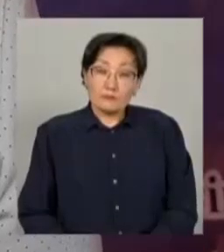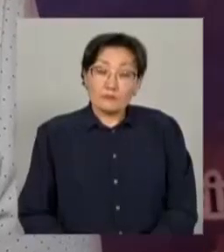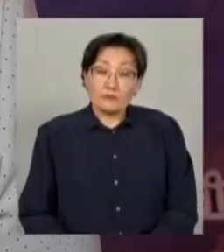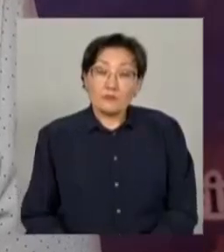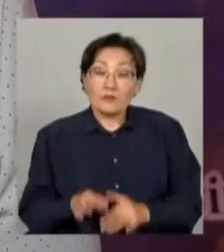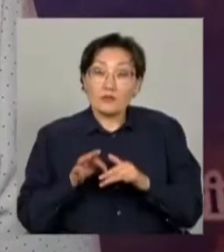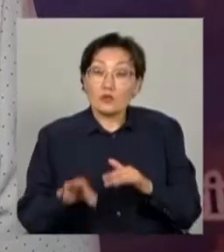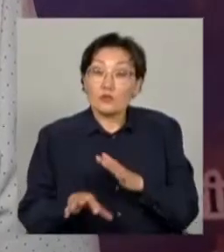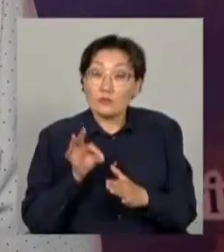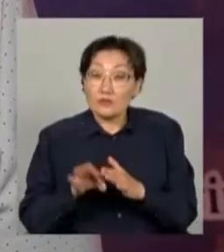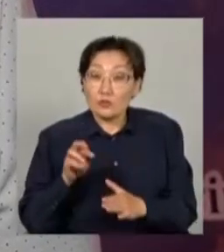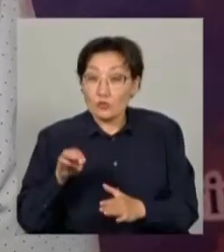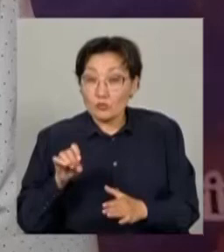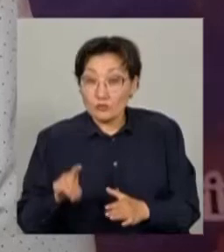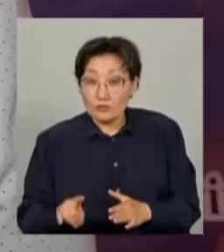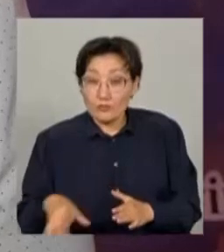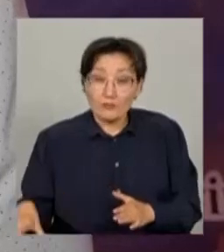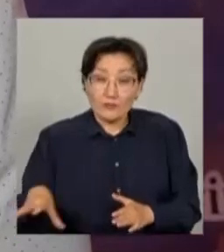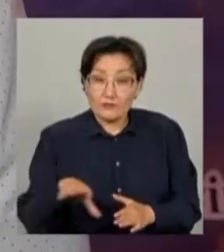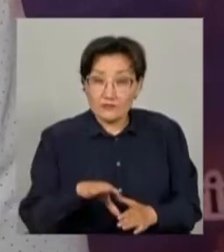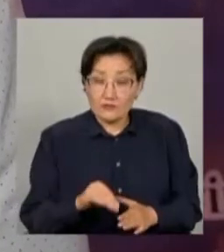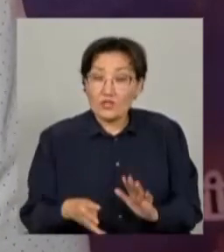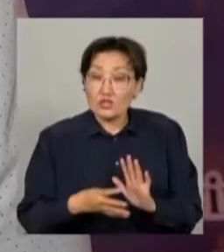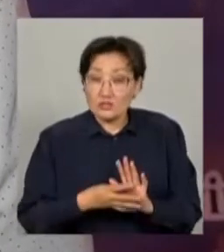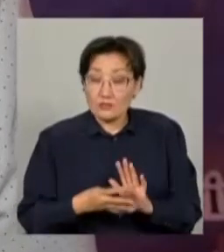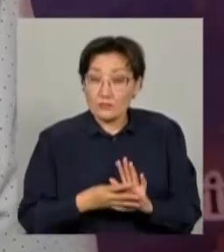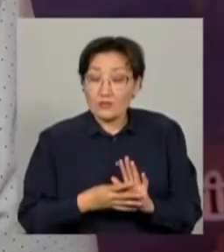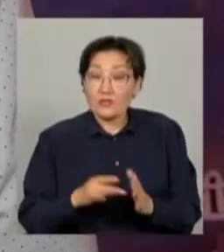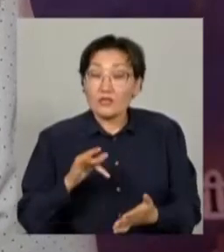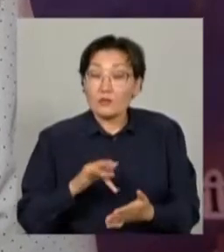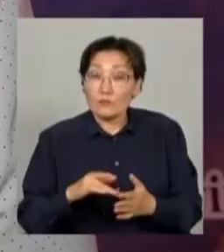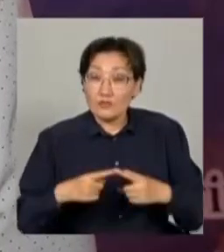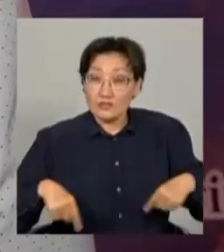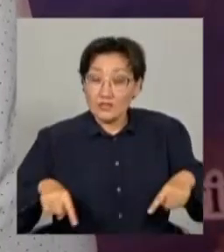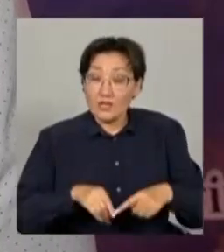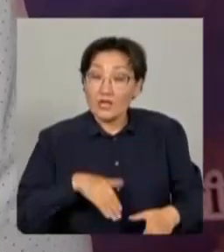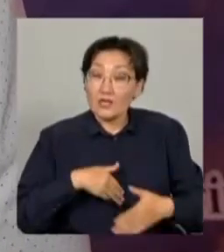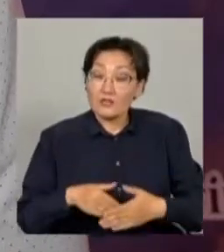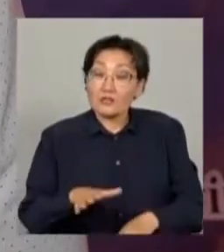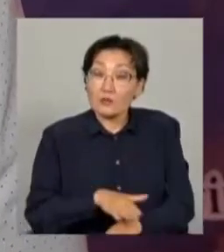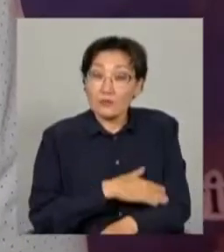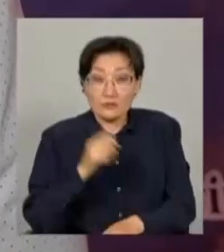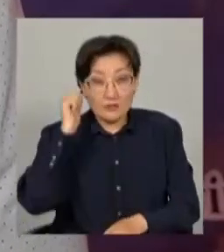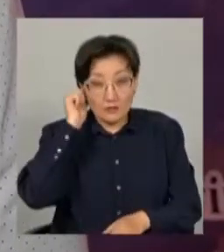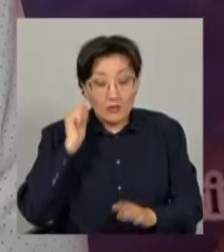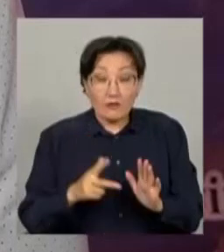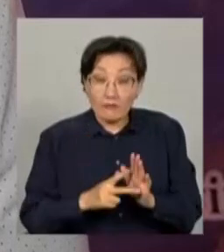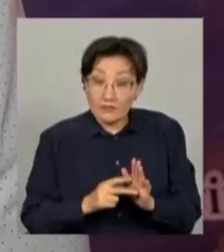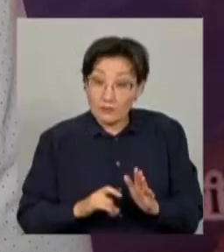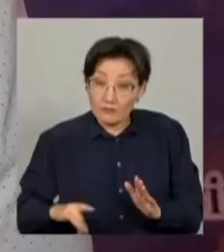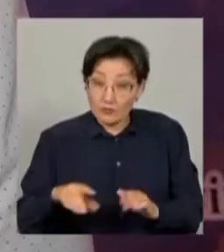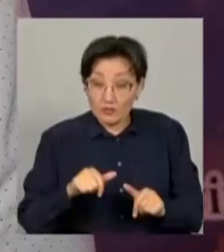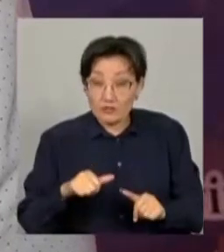Прошли отборочные туры по всем 9 центрам активного долголетия в 8 районах нашего